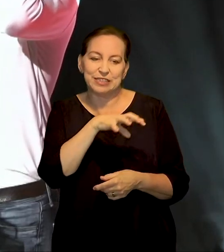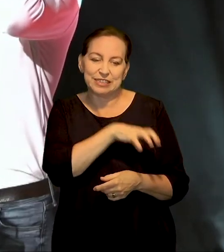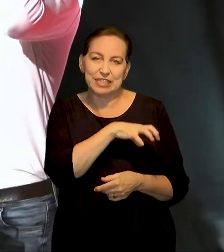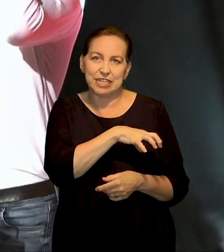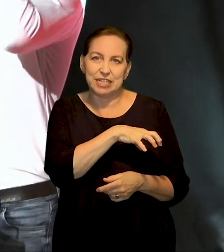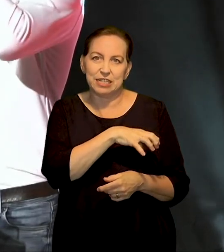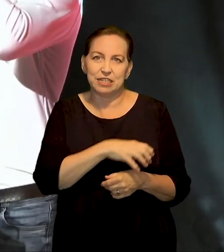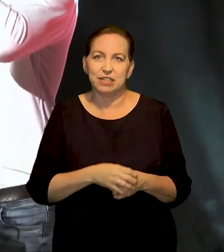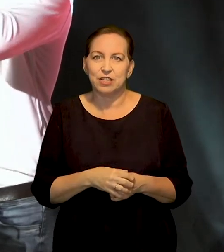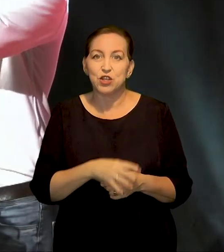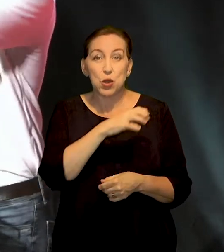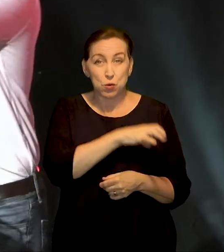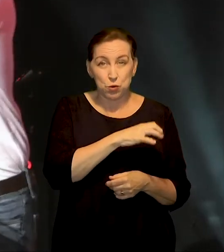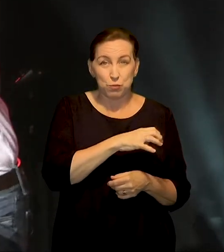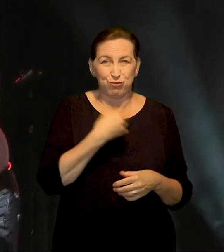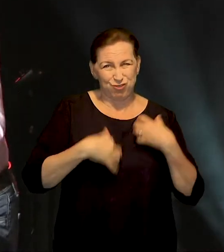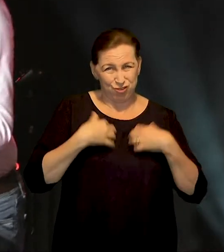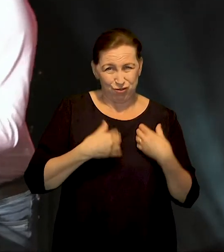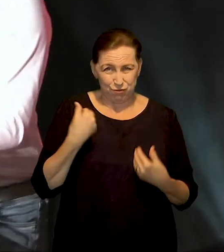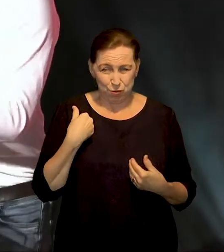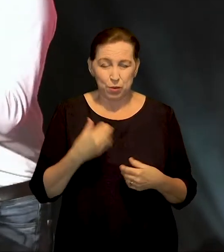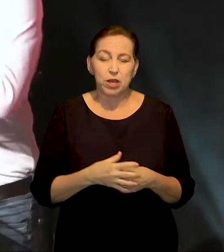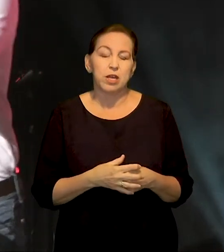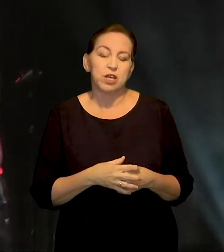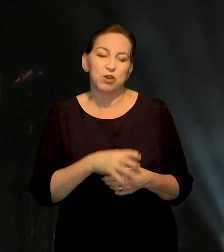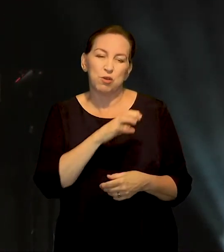jeszcze nas rozciągnąć. Jesteście gotowi?